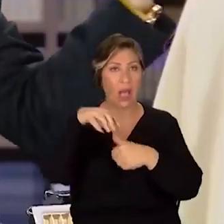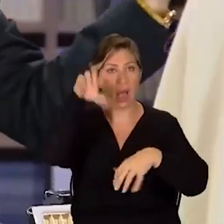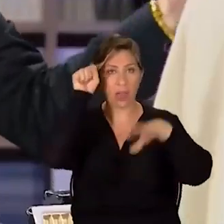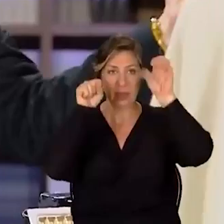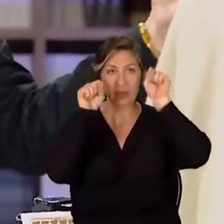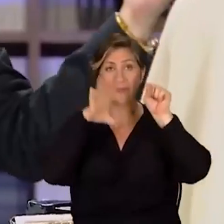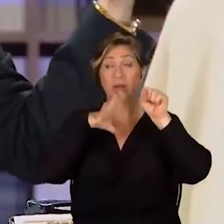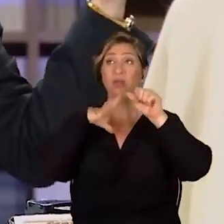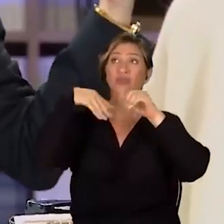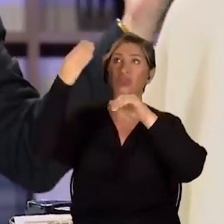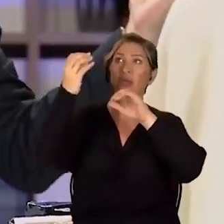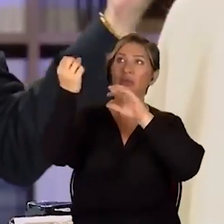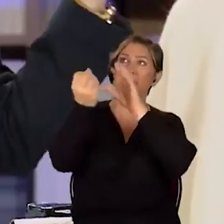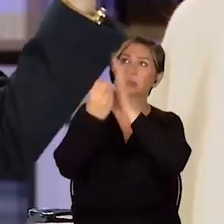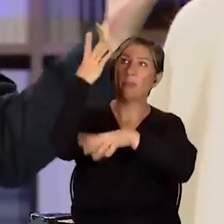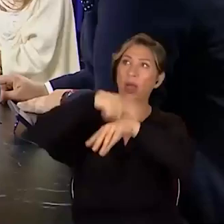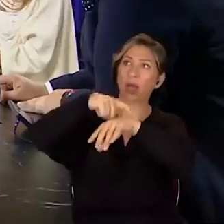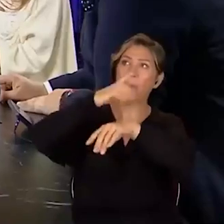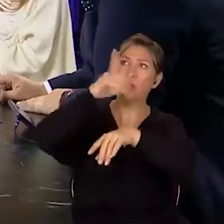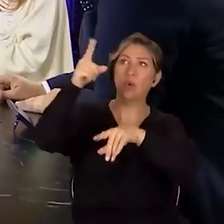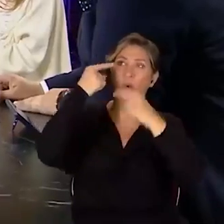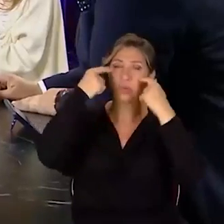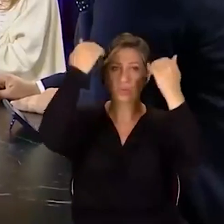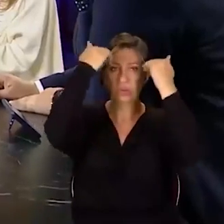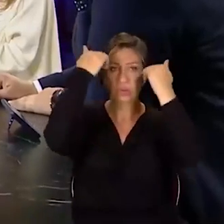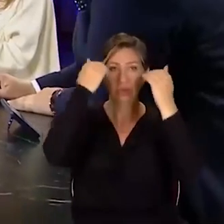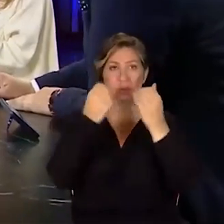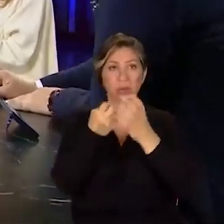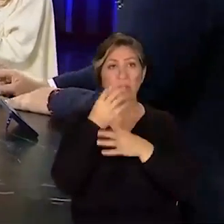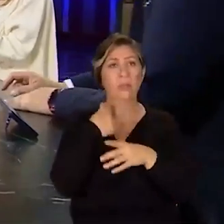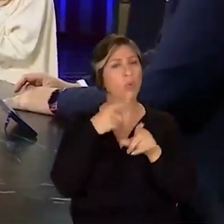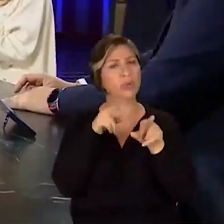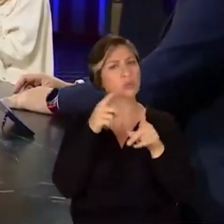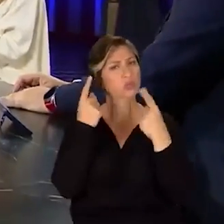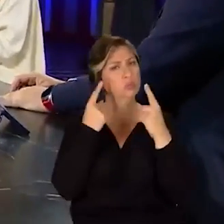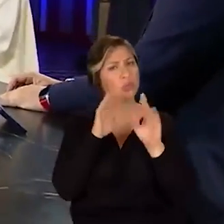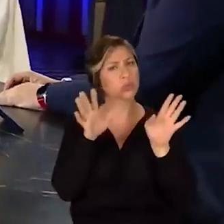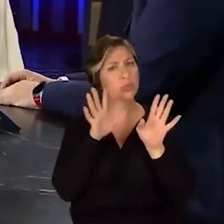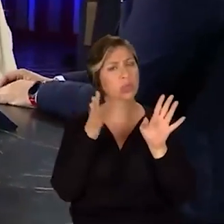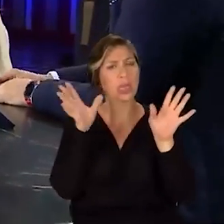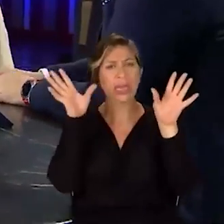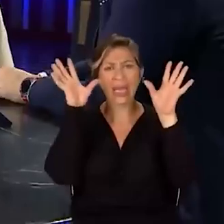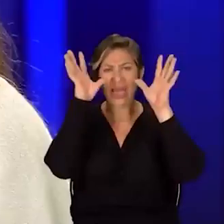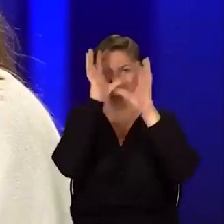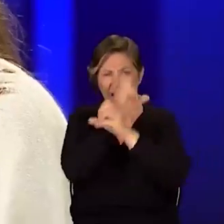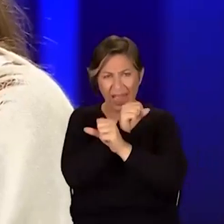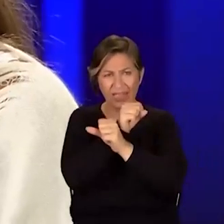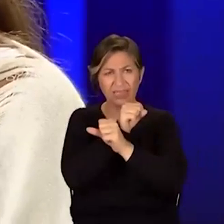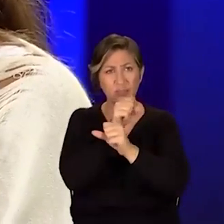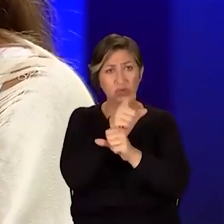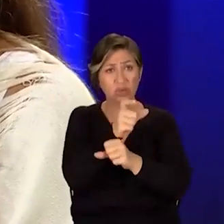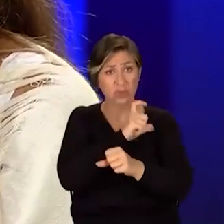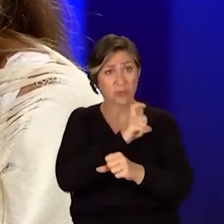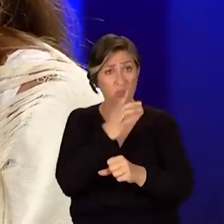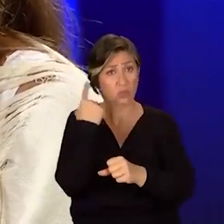ve dışarıda zaman güne döndüyse... Ben öyle düşünmüyorum. Ben karanlık ortamın ve... Hayır ama bunun